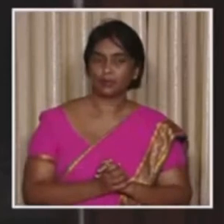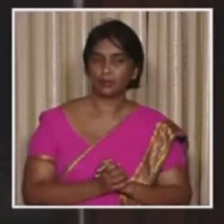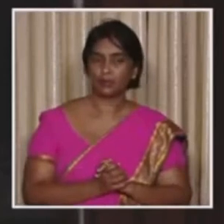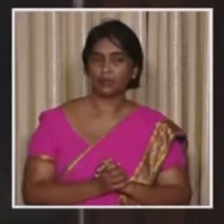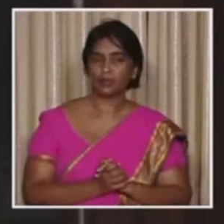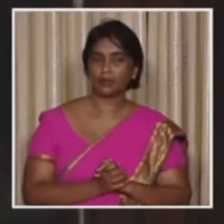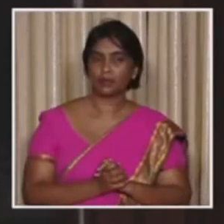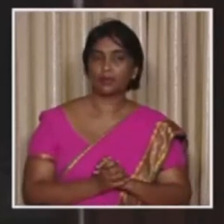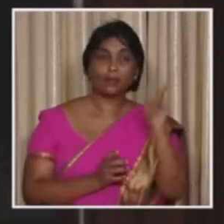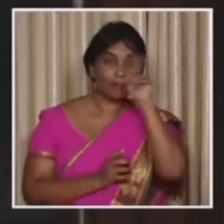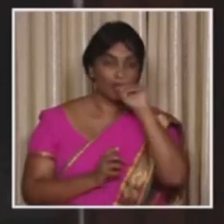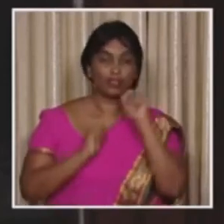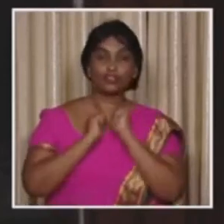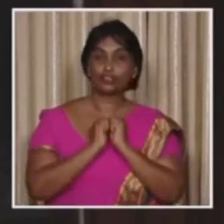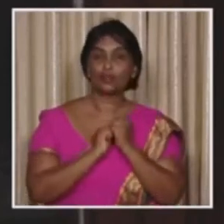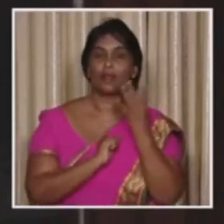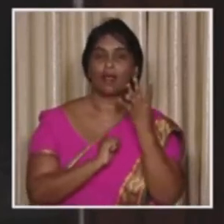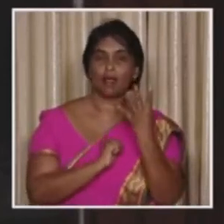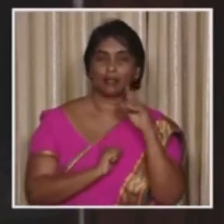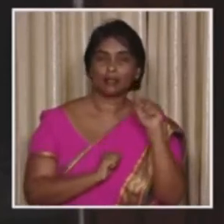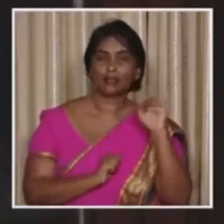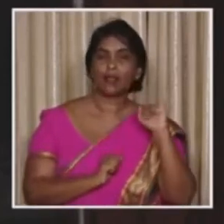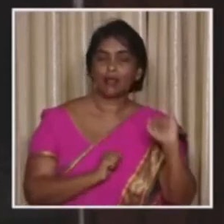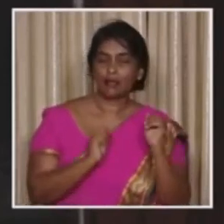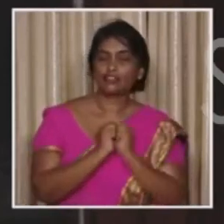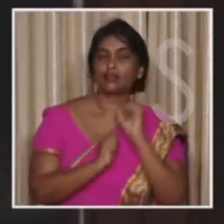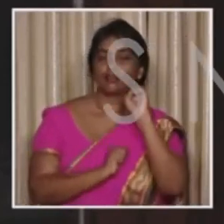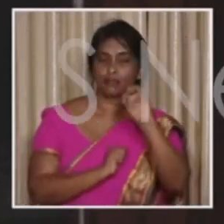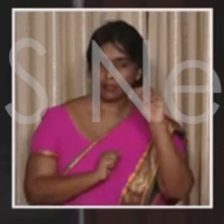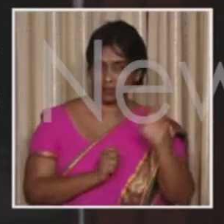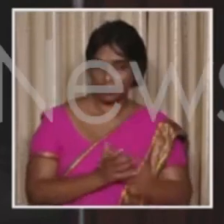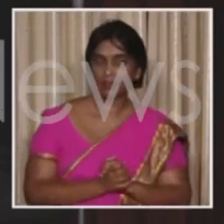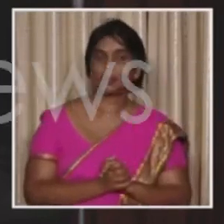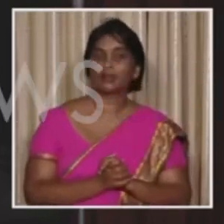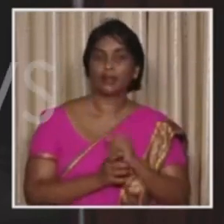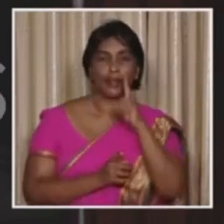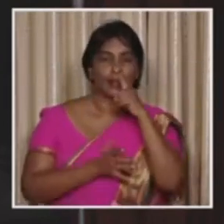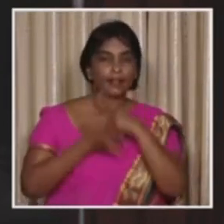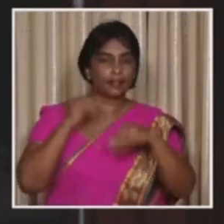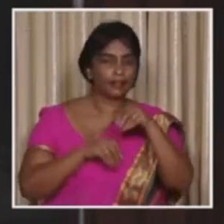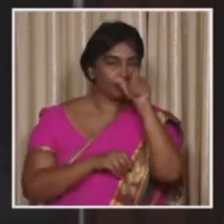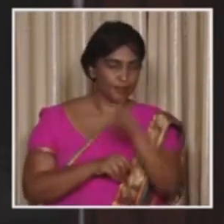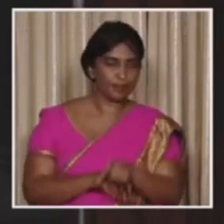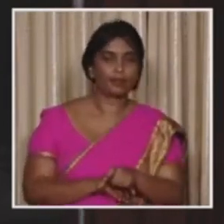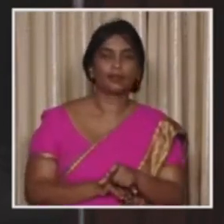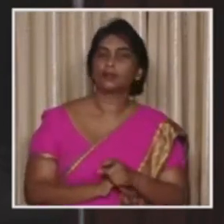තියෙනවා මෙතනට. මාසෙට රැකියා 4.6යි අපි උත්පාදනය කරන්න ඕනේ. එක දේශපාලඥයෙක්